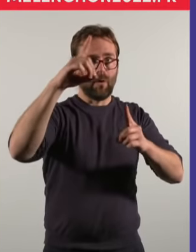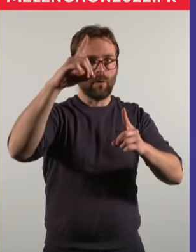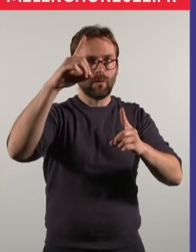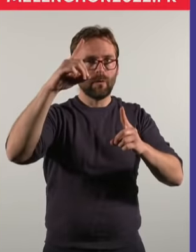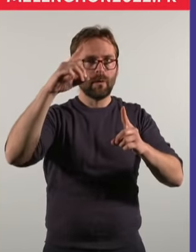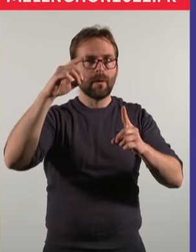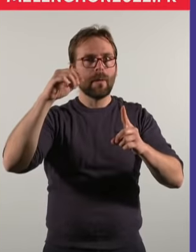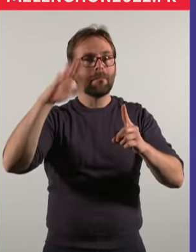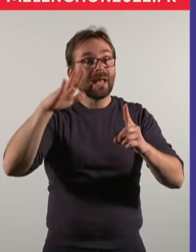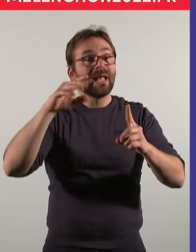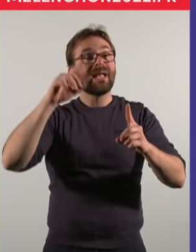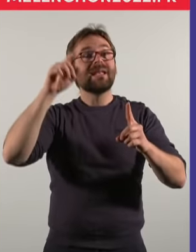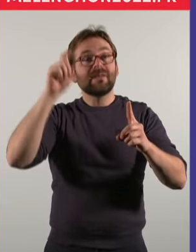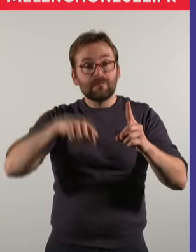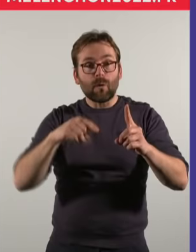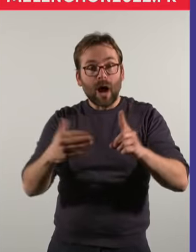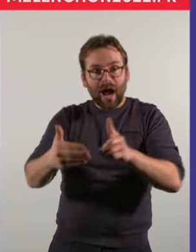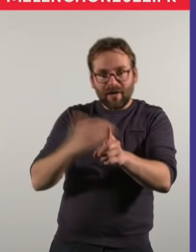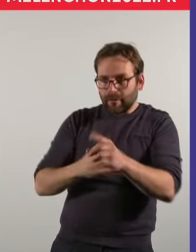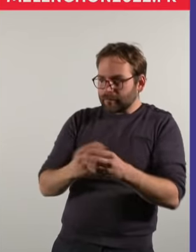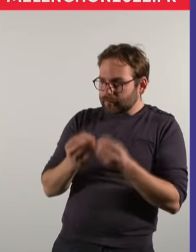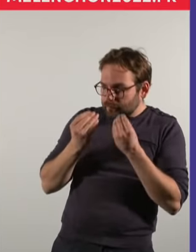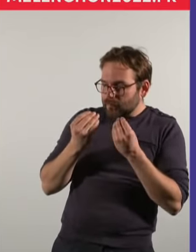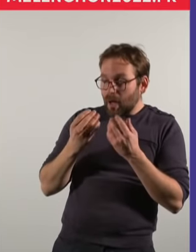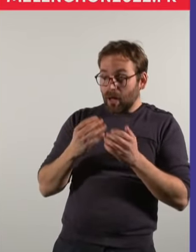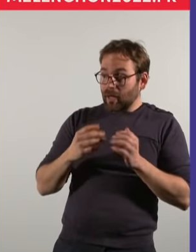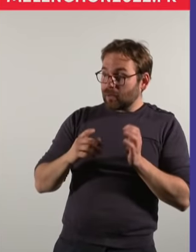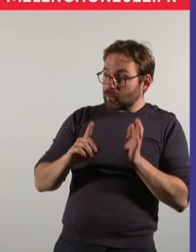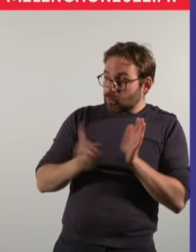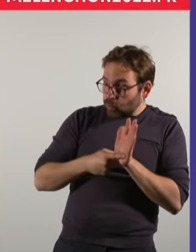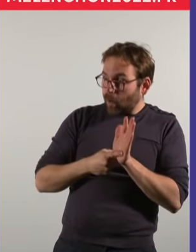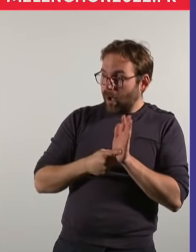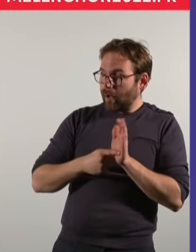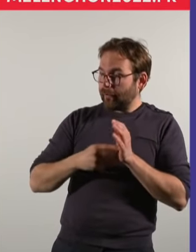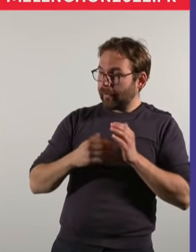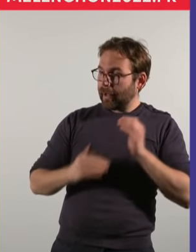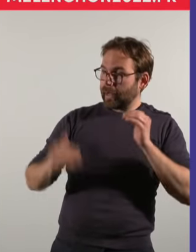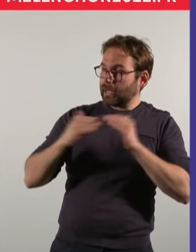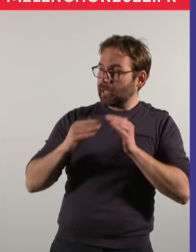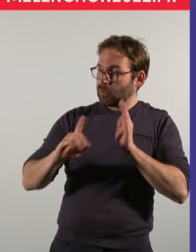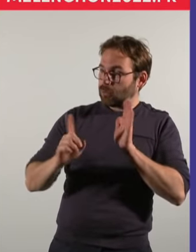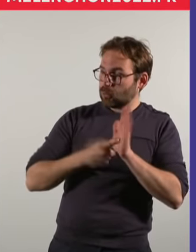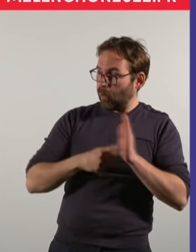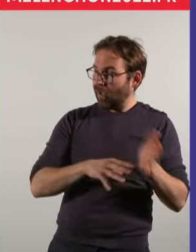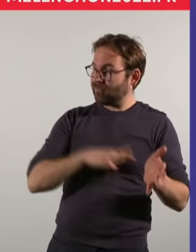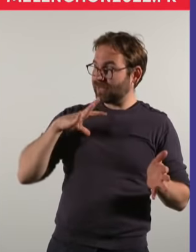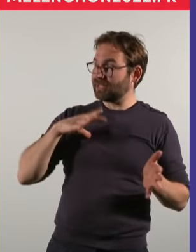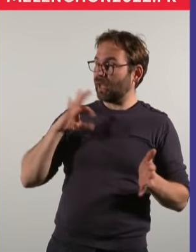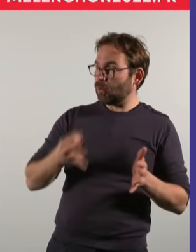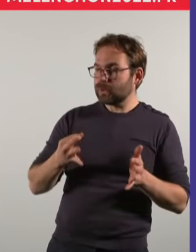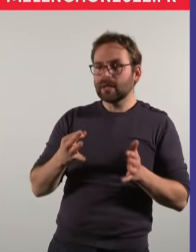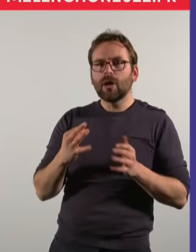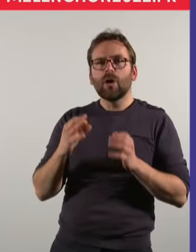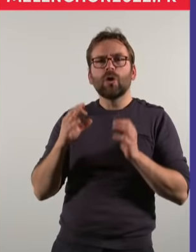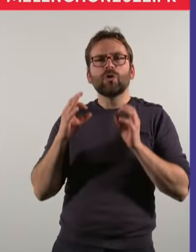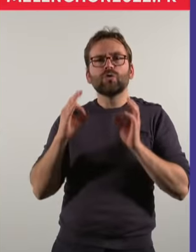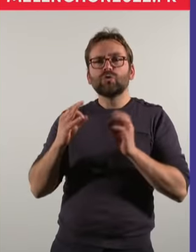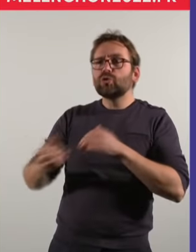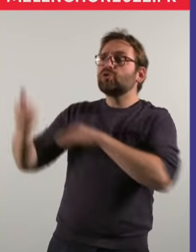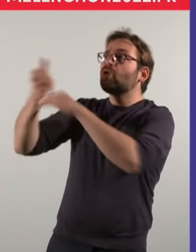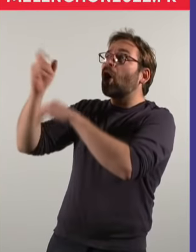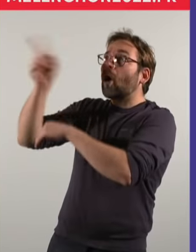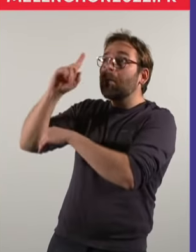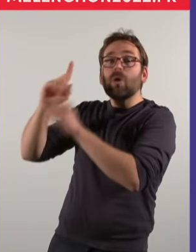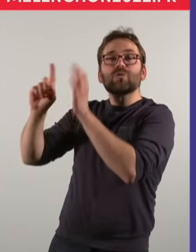sait que la dignité et l'égalité est un droit de chaque personne humaine et pas seulement de celui qui commande,